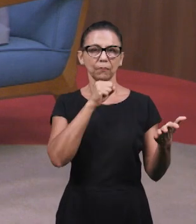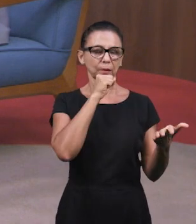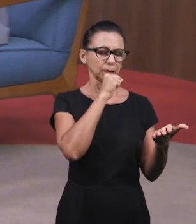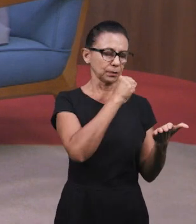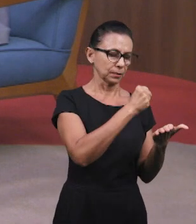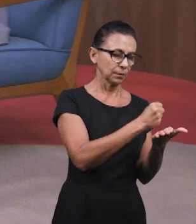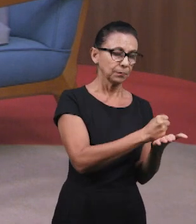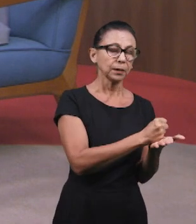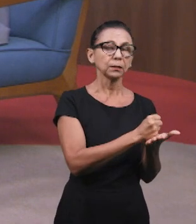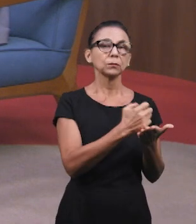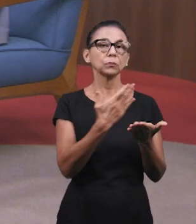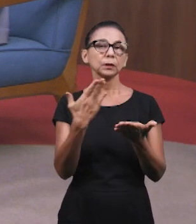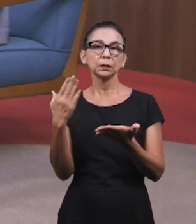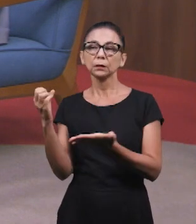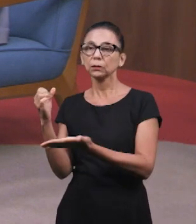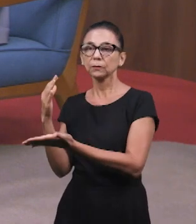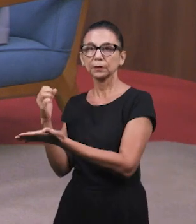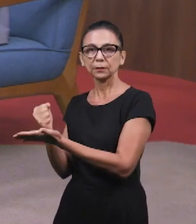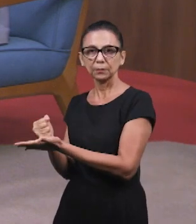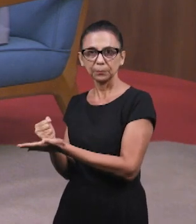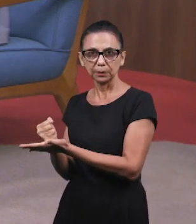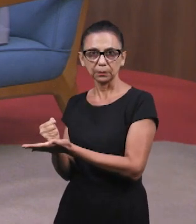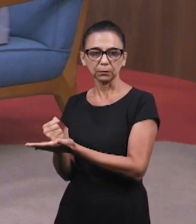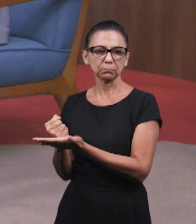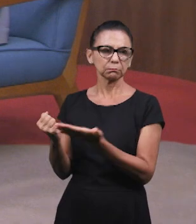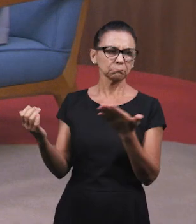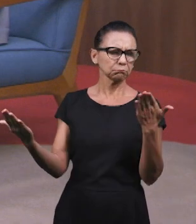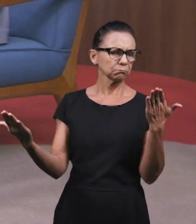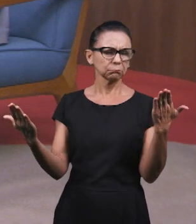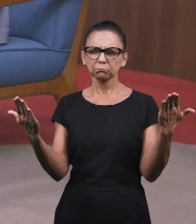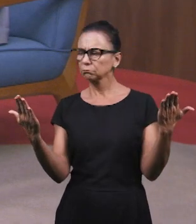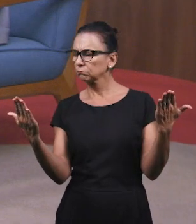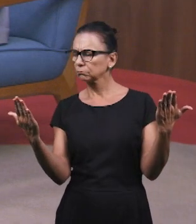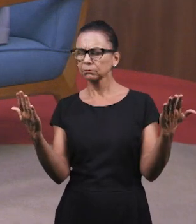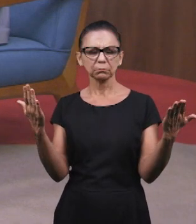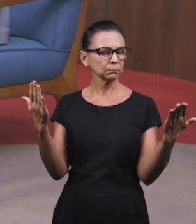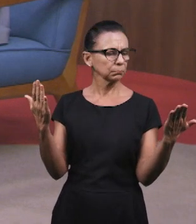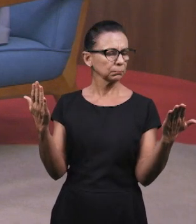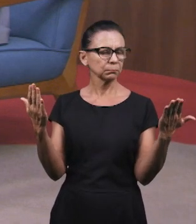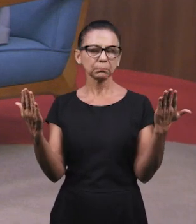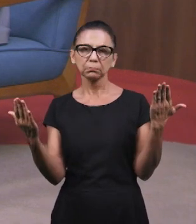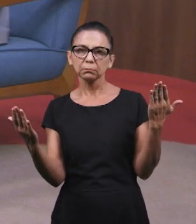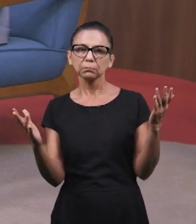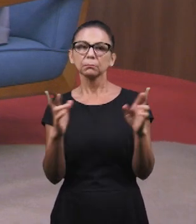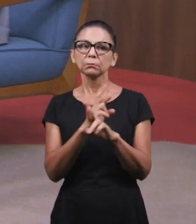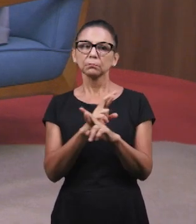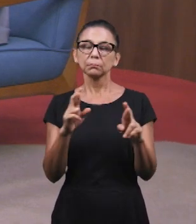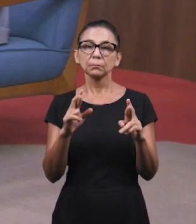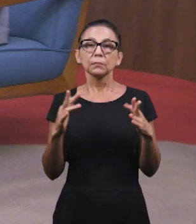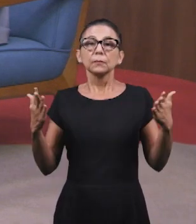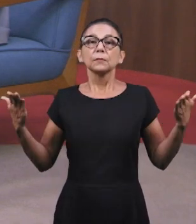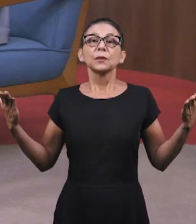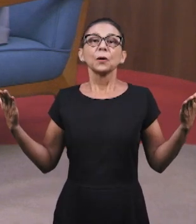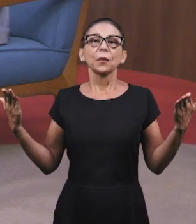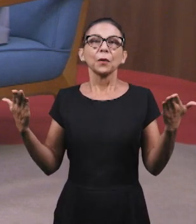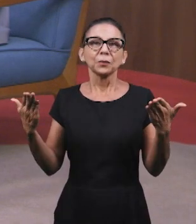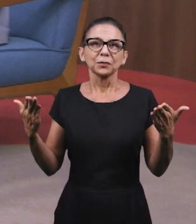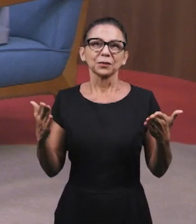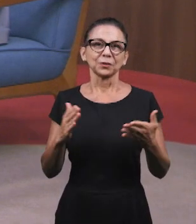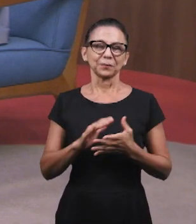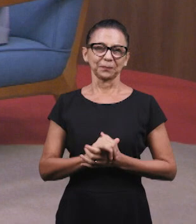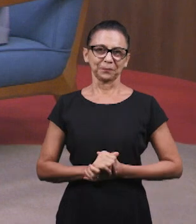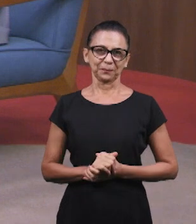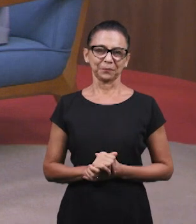en abordant des versets bibliques du Nouveau Testament afin qu'on puisse faire l'application prophétique pour nous aujourd'hui. Donc nous allons voir un texte qui se